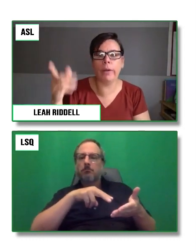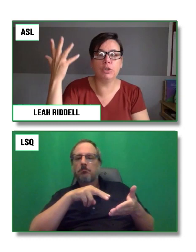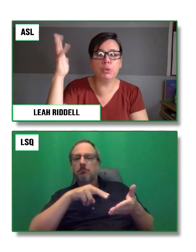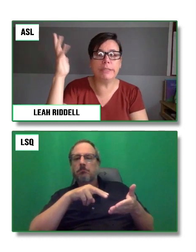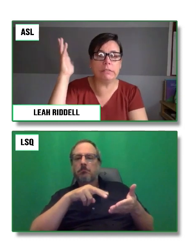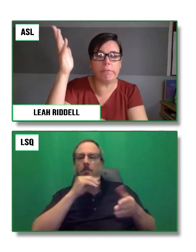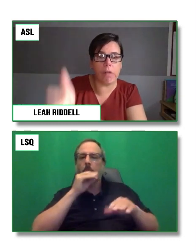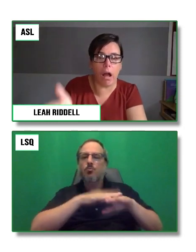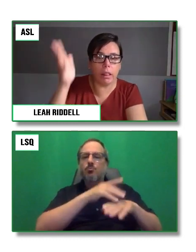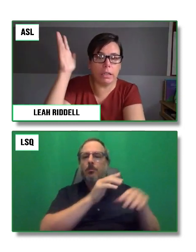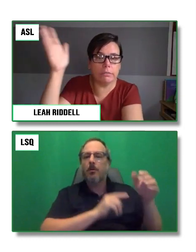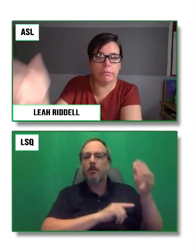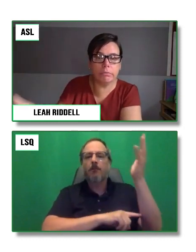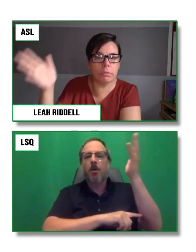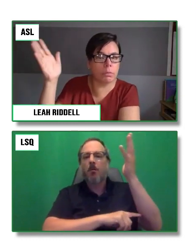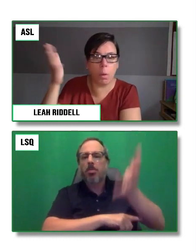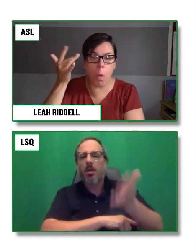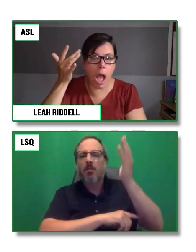Ensuite,